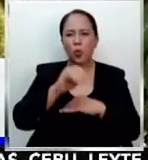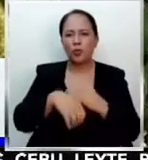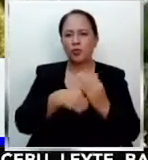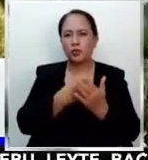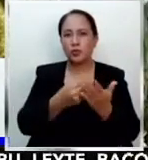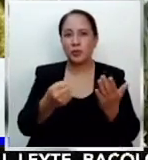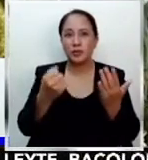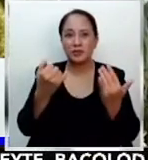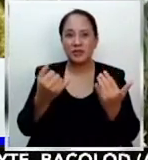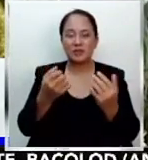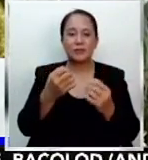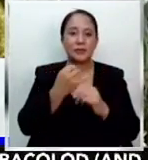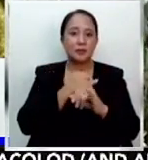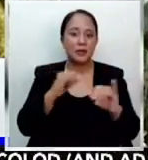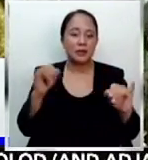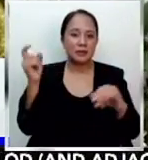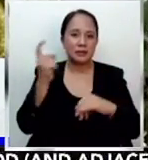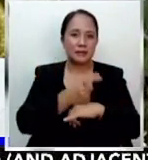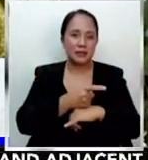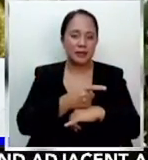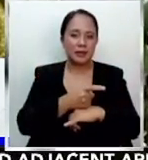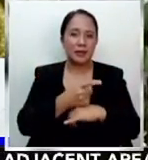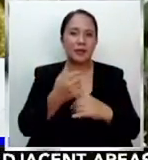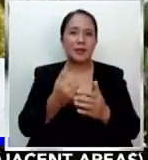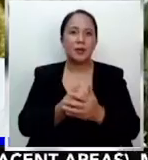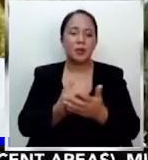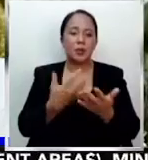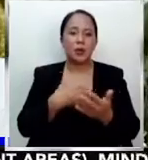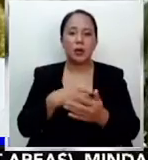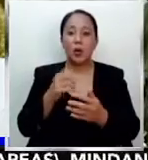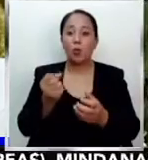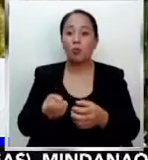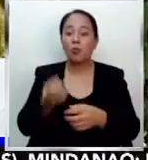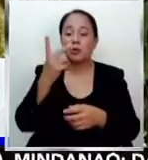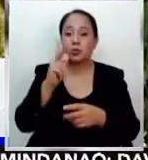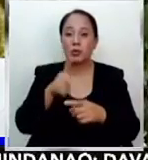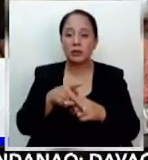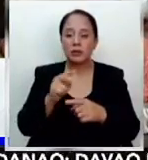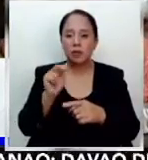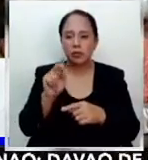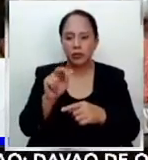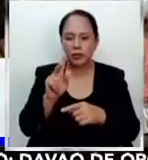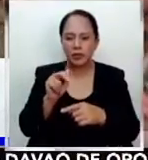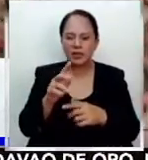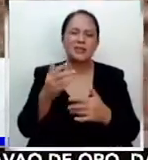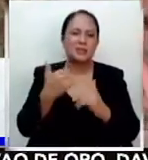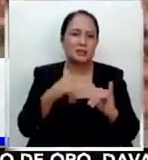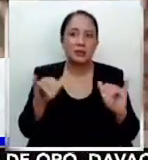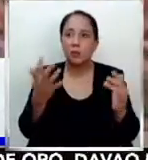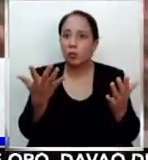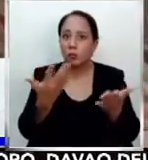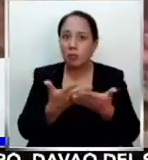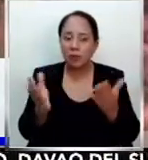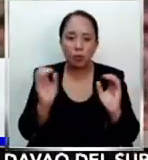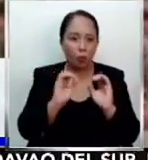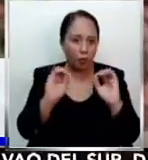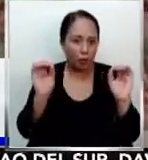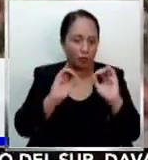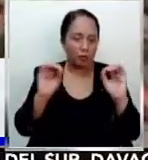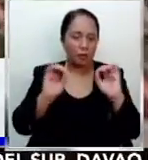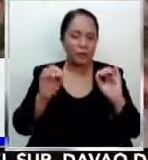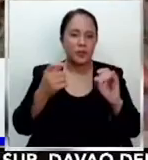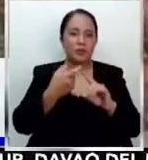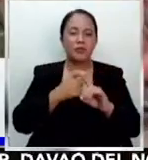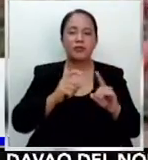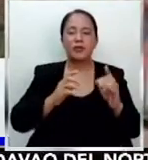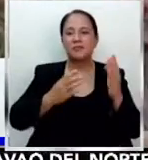kalayaan, kahit ibinagsak na sa 13 pesos per kilo ang carrots, wala pa rin bumili. Kaya mula Benguet,